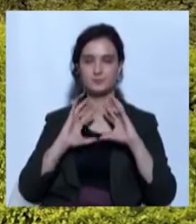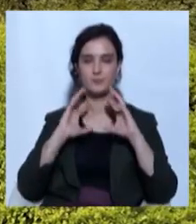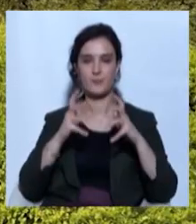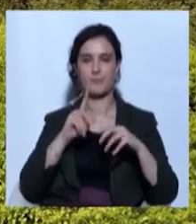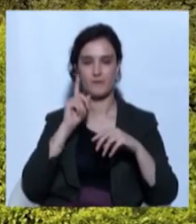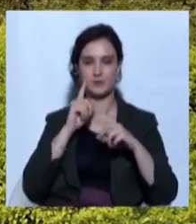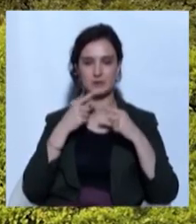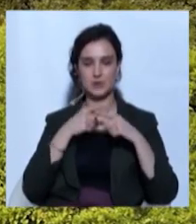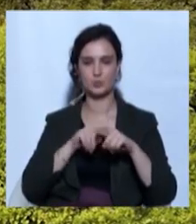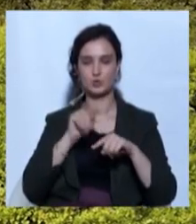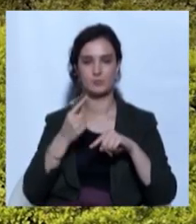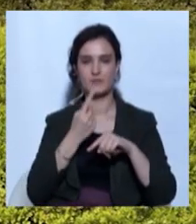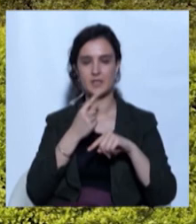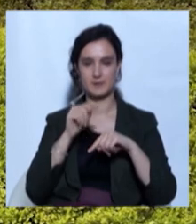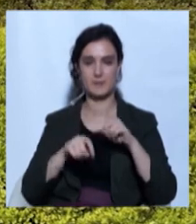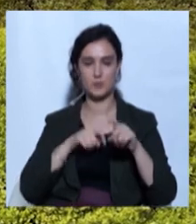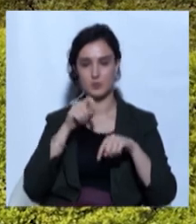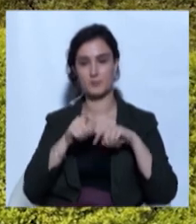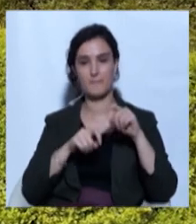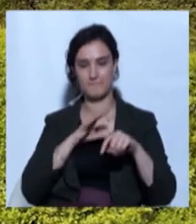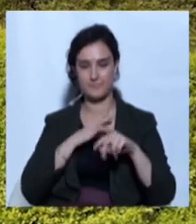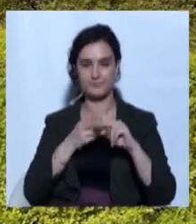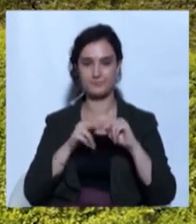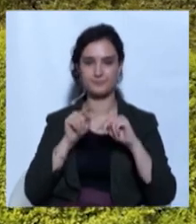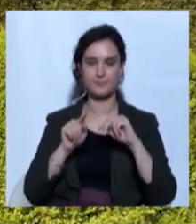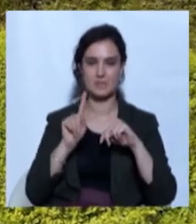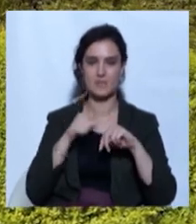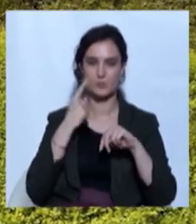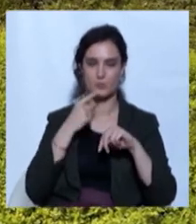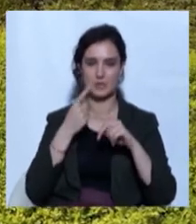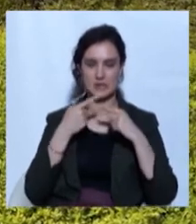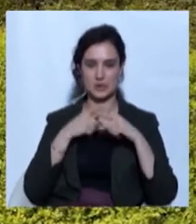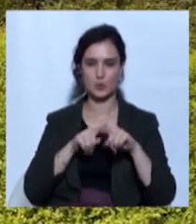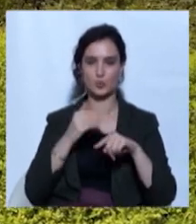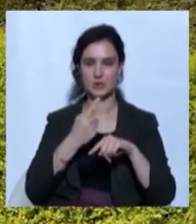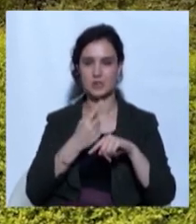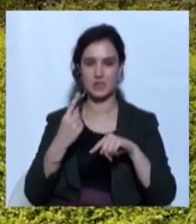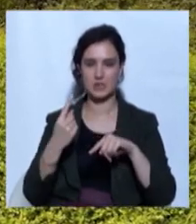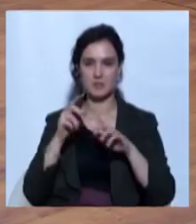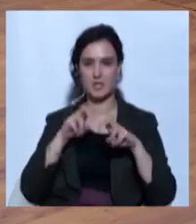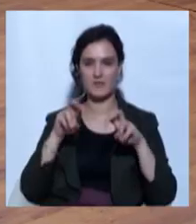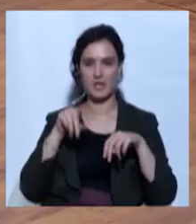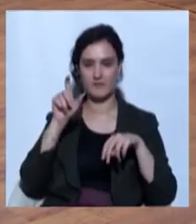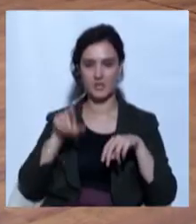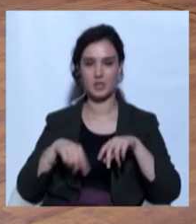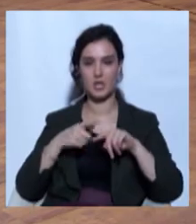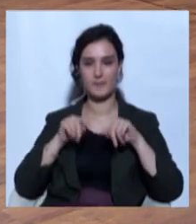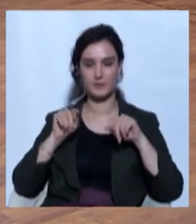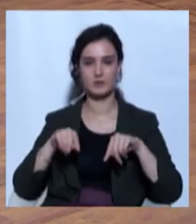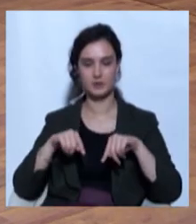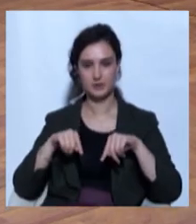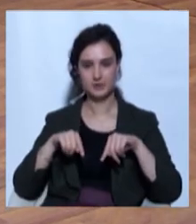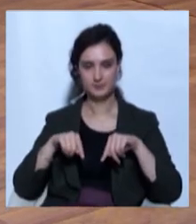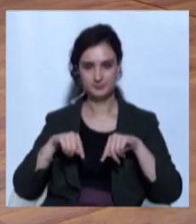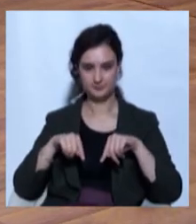მწვანე არქიტექტურაში პირველ ნაბიჯებს დგამდა და აი რას ამბობდა არქიტექტურის ერთ-ერთი მკვლევარი